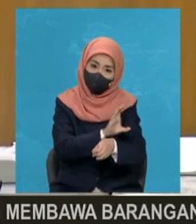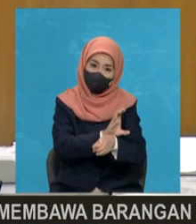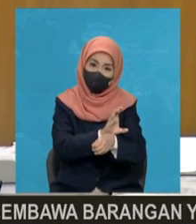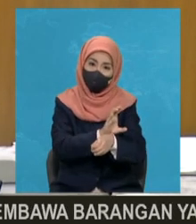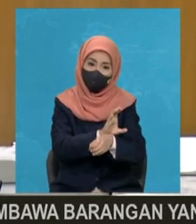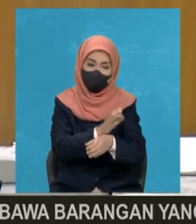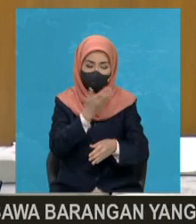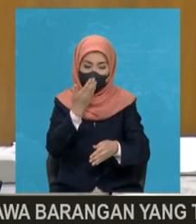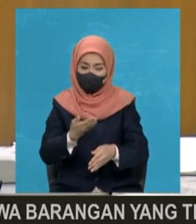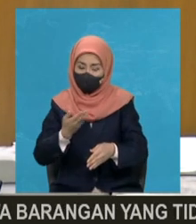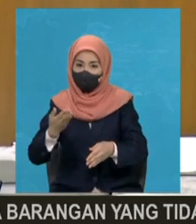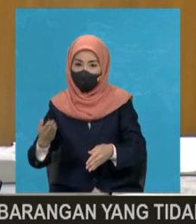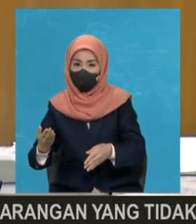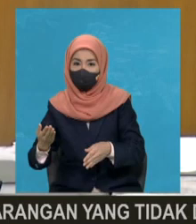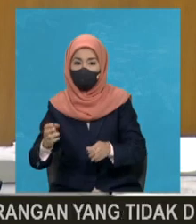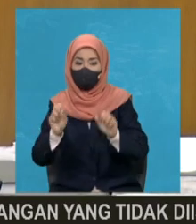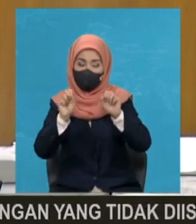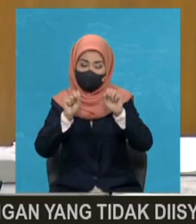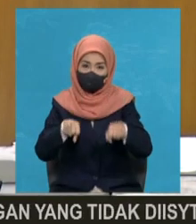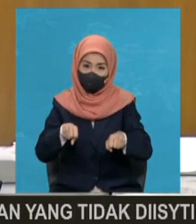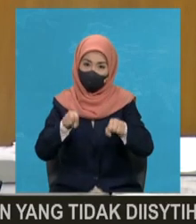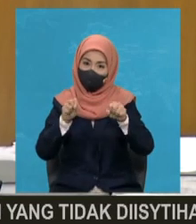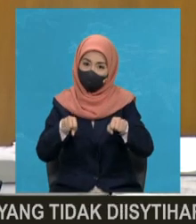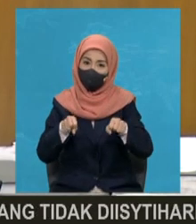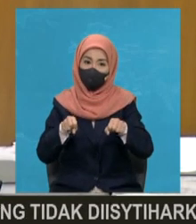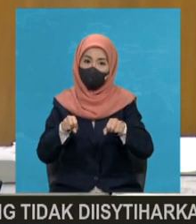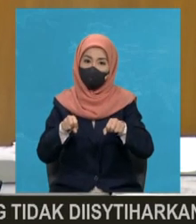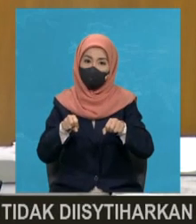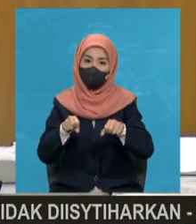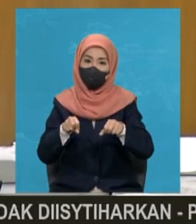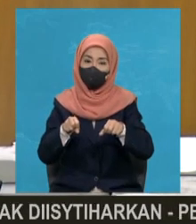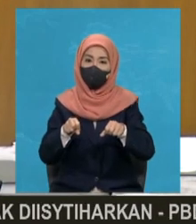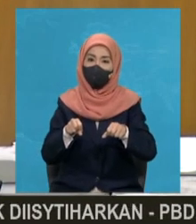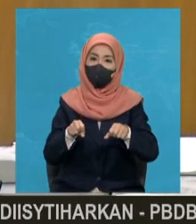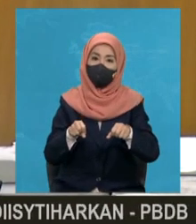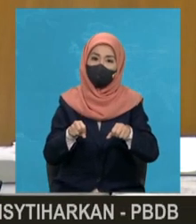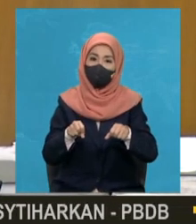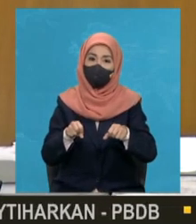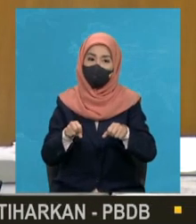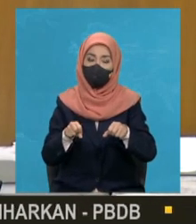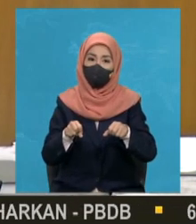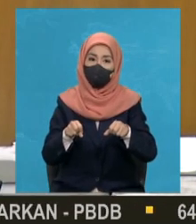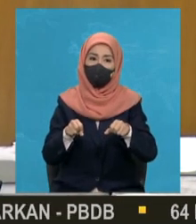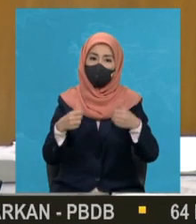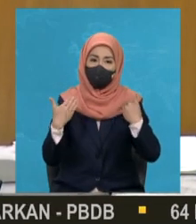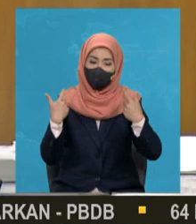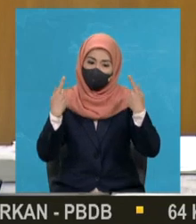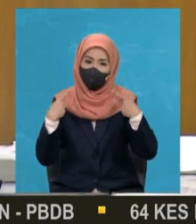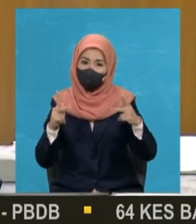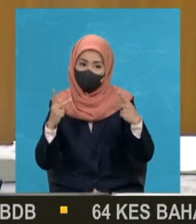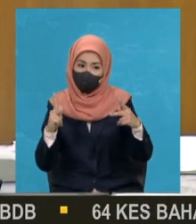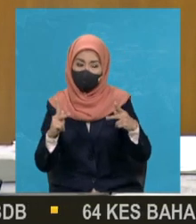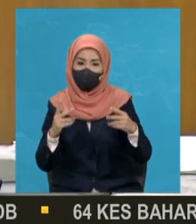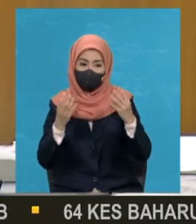memandangkan barang dan tersebut boleh diperolehi berdasarkan kepada keberadaan barangan